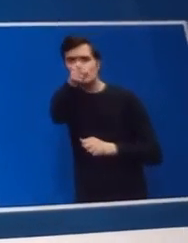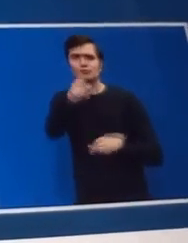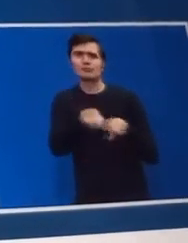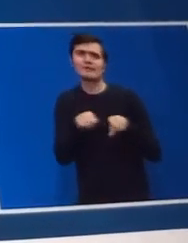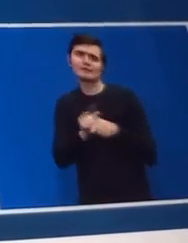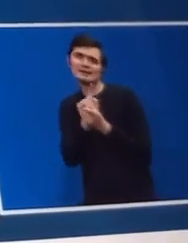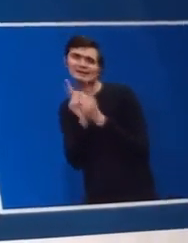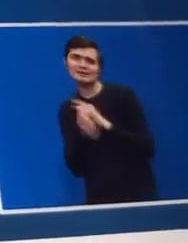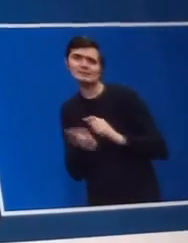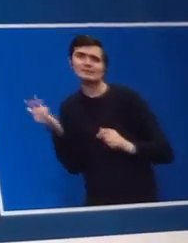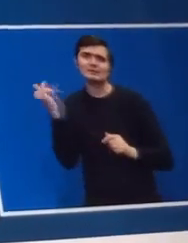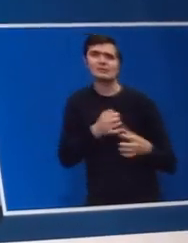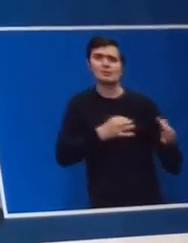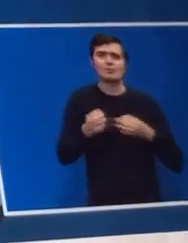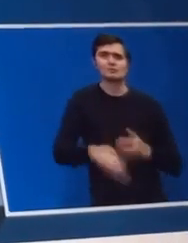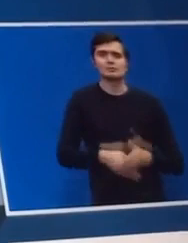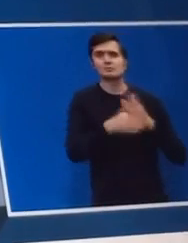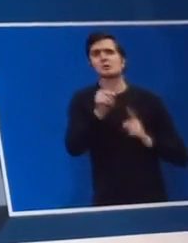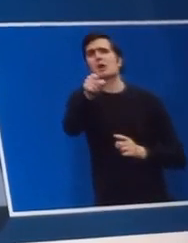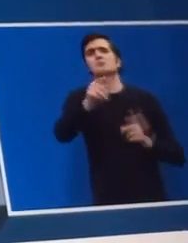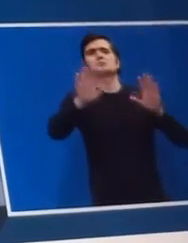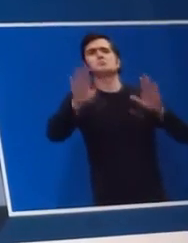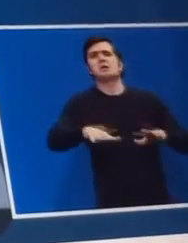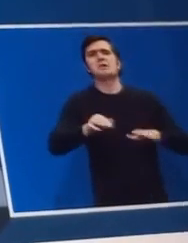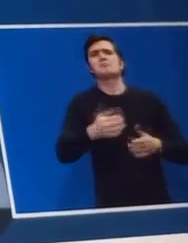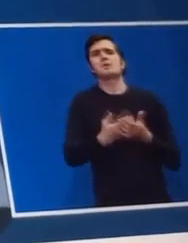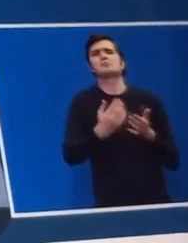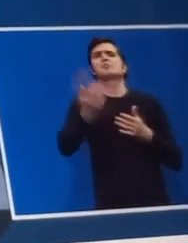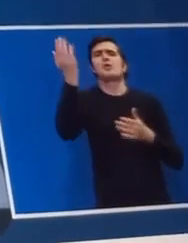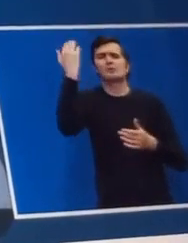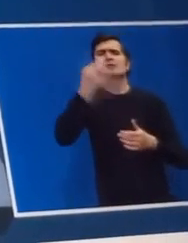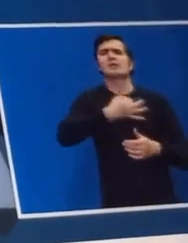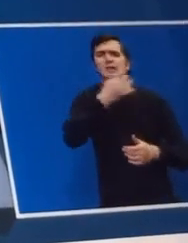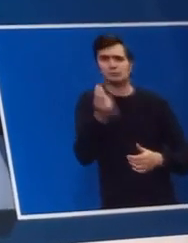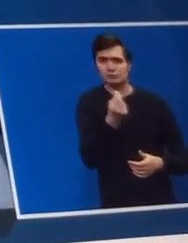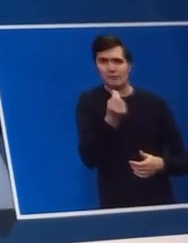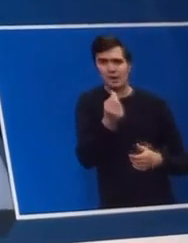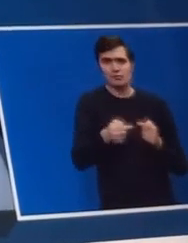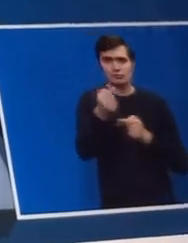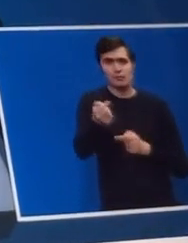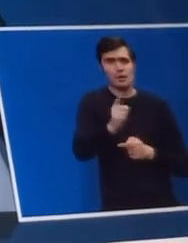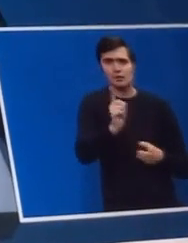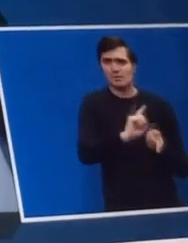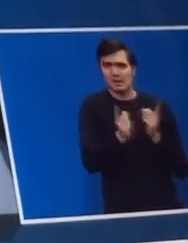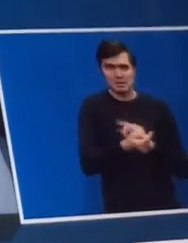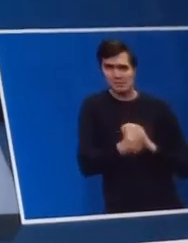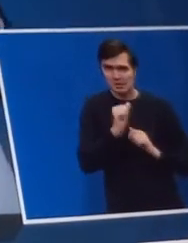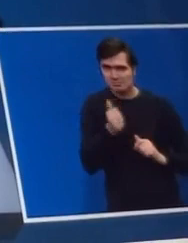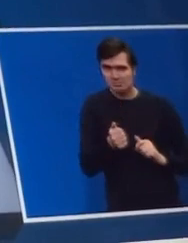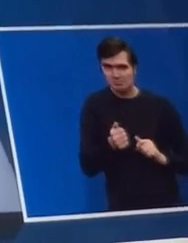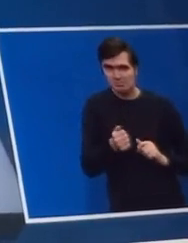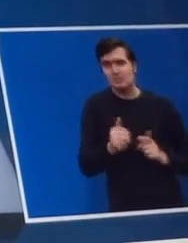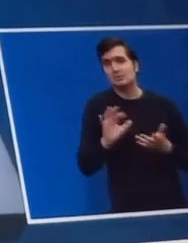dinamice. Dacă doar stai pentru că ai spus ceva la un moment dat și nu mai schimbi cadrul de acțiune, s-ar putea să existe